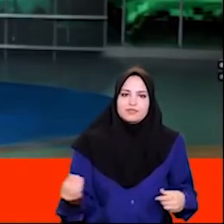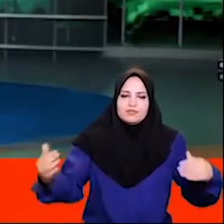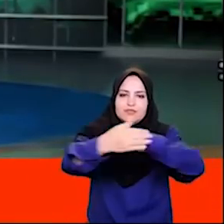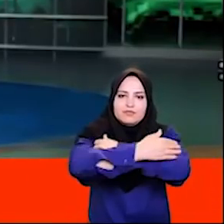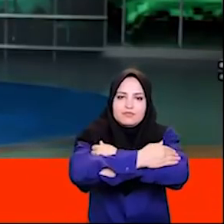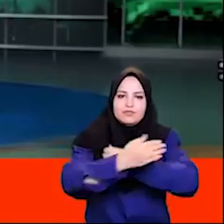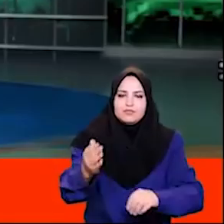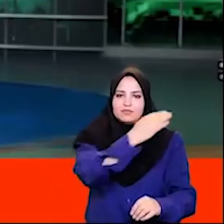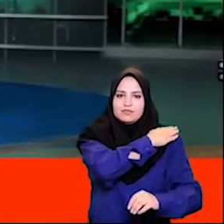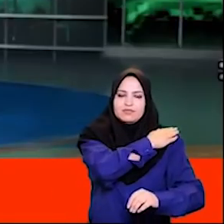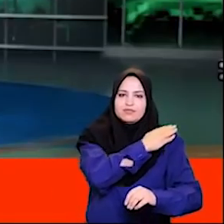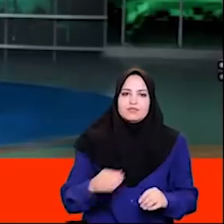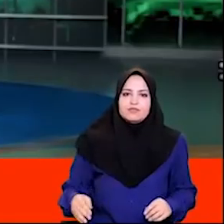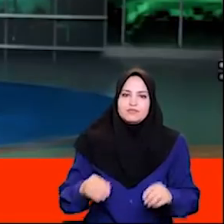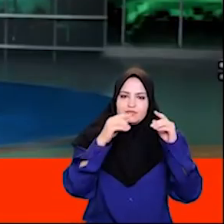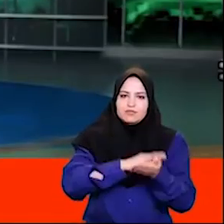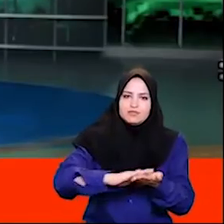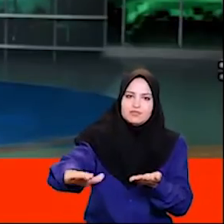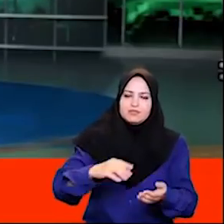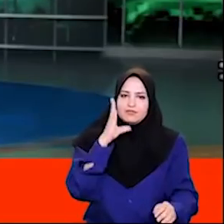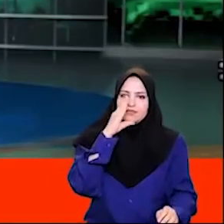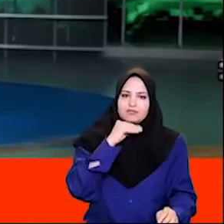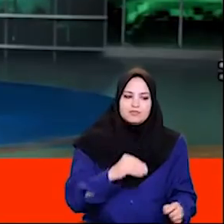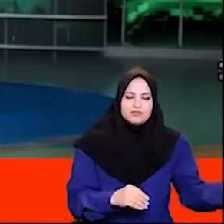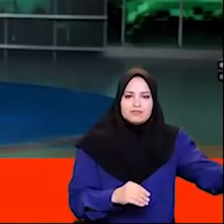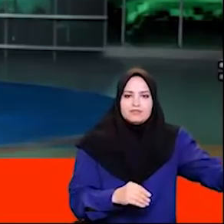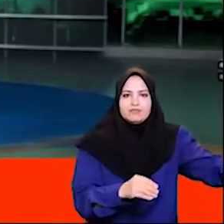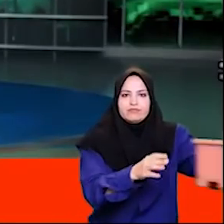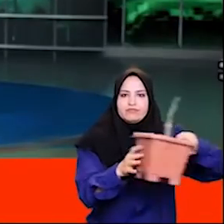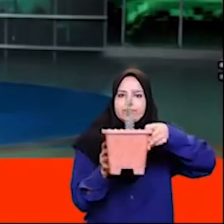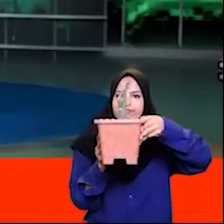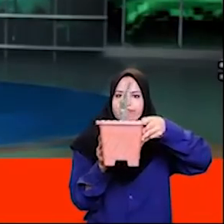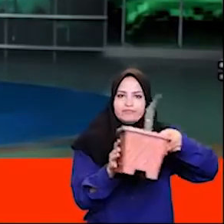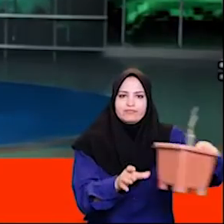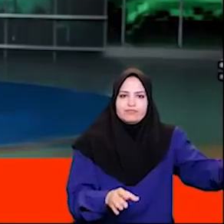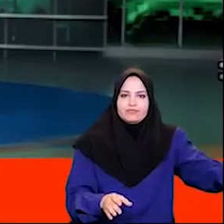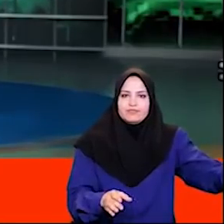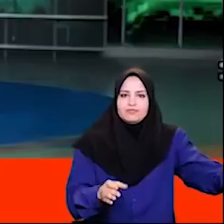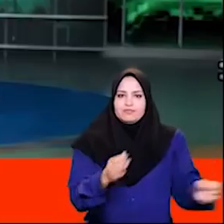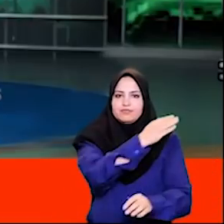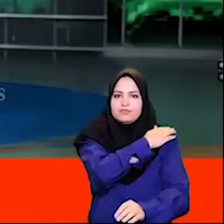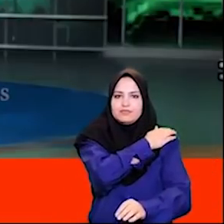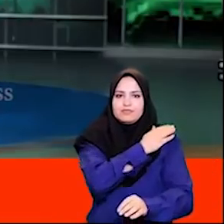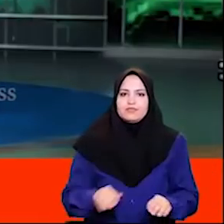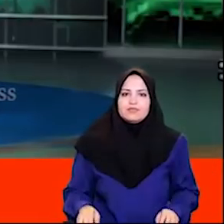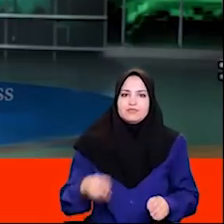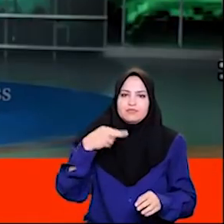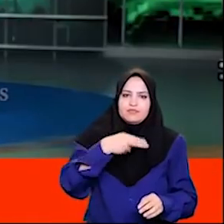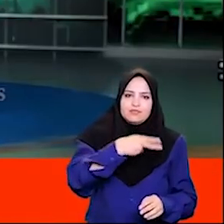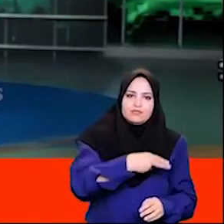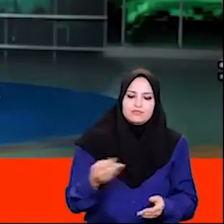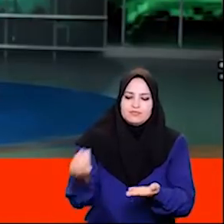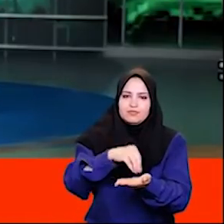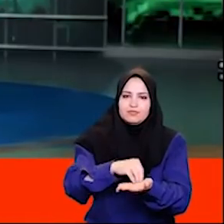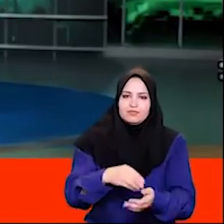به آغوش کشید، عده‌ای از مسئولین متحر ما گفتند: ای پس ما چی؟ این مسئول طی تنبیه سانسورچیان